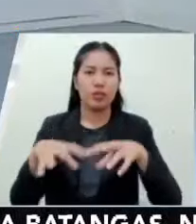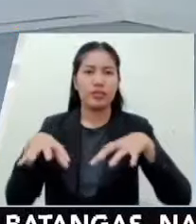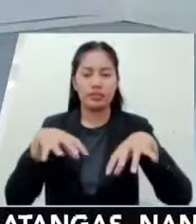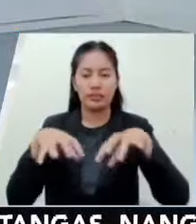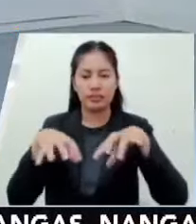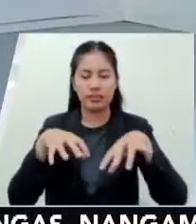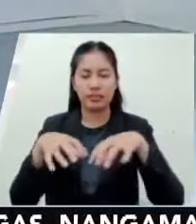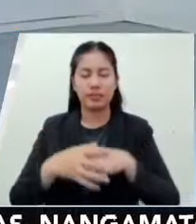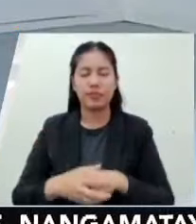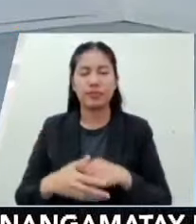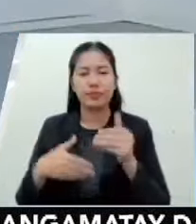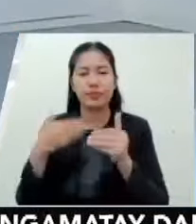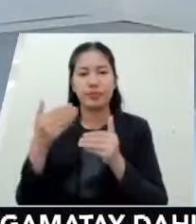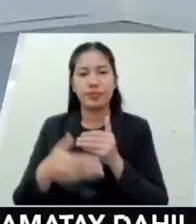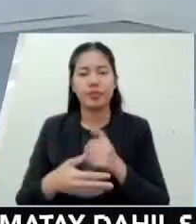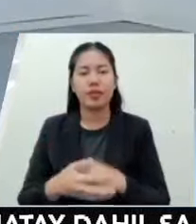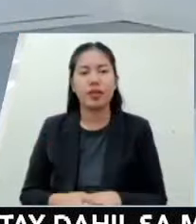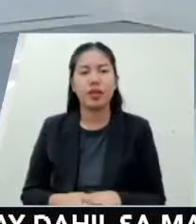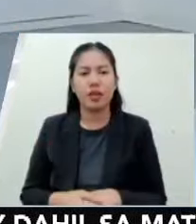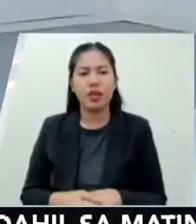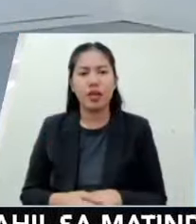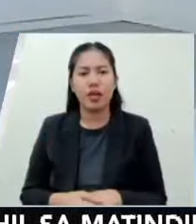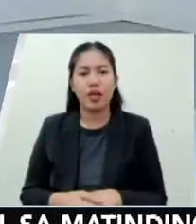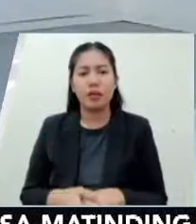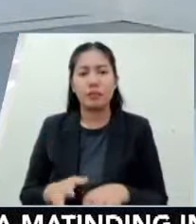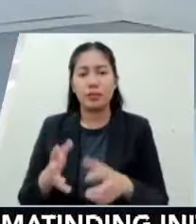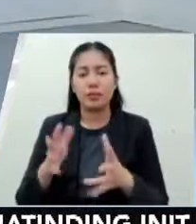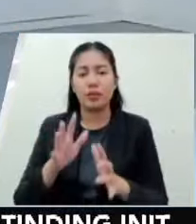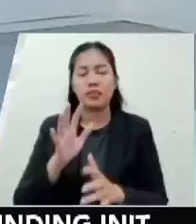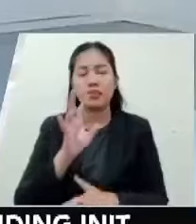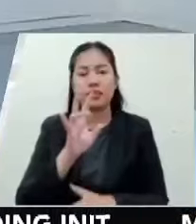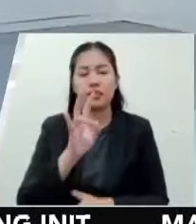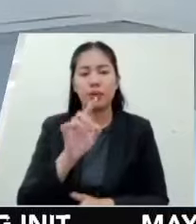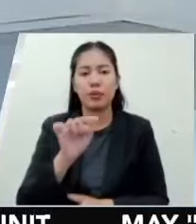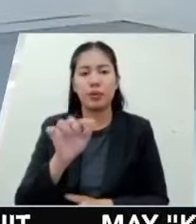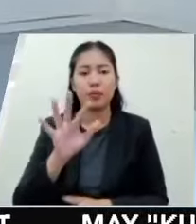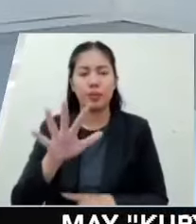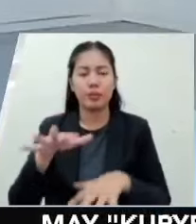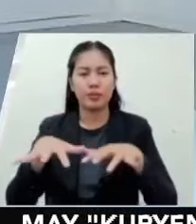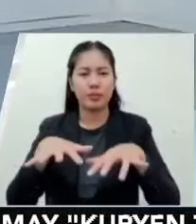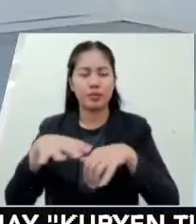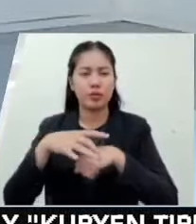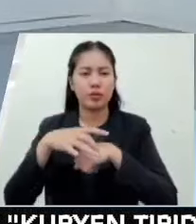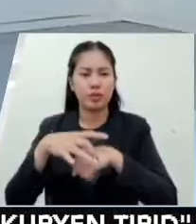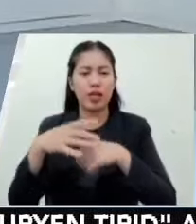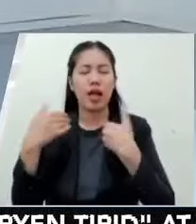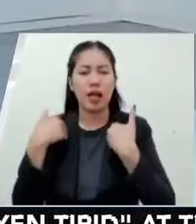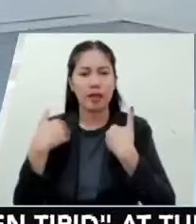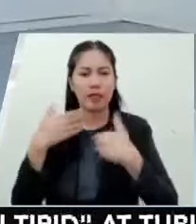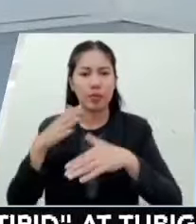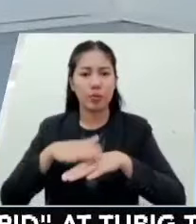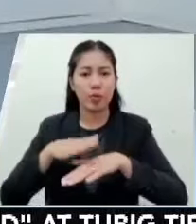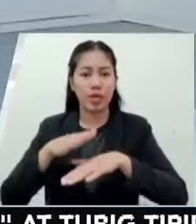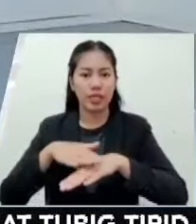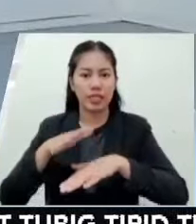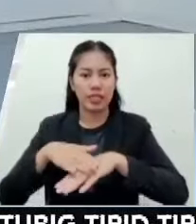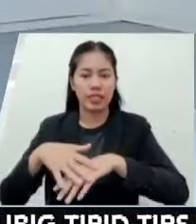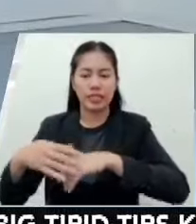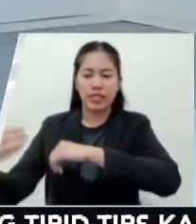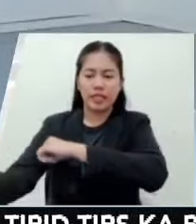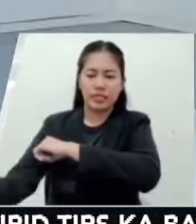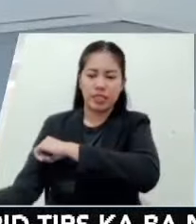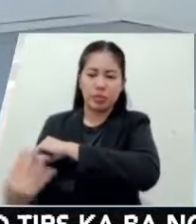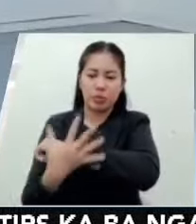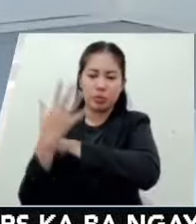Kasunod ng magnitude 7.5 na lindol sa Taiwan, naglabas ng tsunami warning ang FIVOC sa ilang probinsya sa Hilagang Luzon. Agad nang pinalika sa